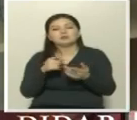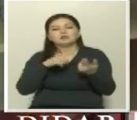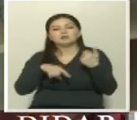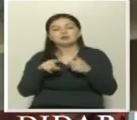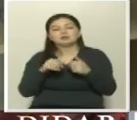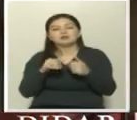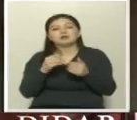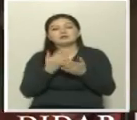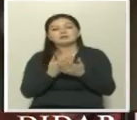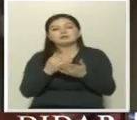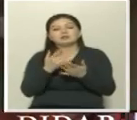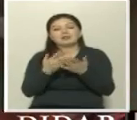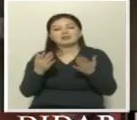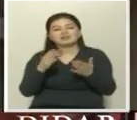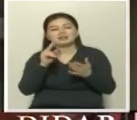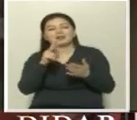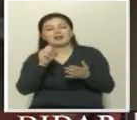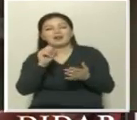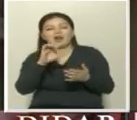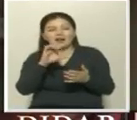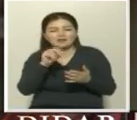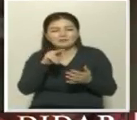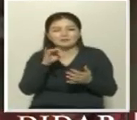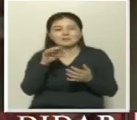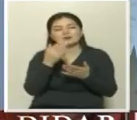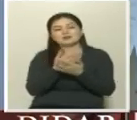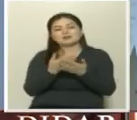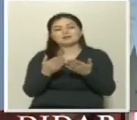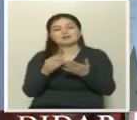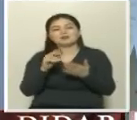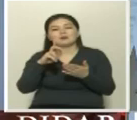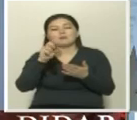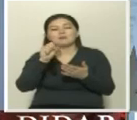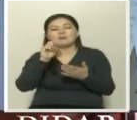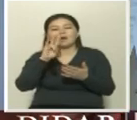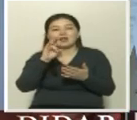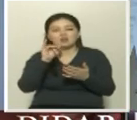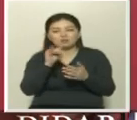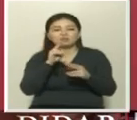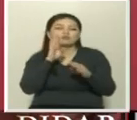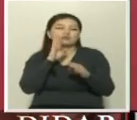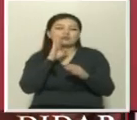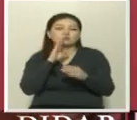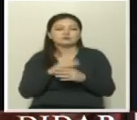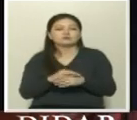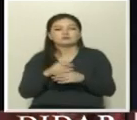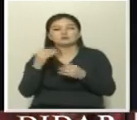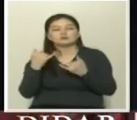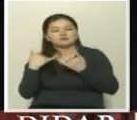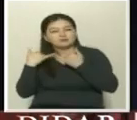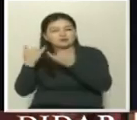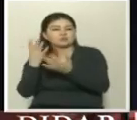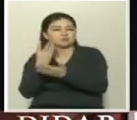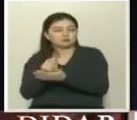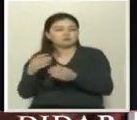фестивале Каспийский берег в Астрахани завоевала титу лучшая актриса бану ту стукбекову уважают и почитают коллеги до